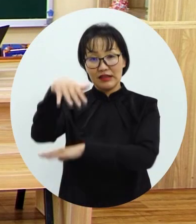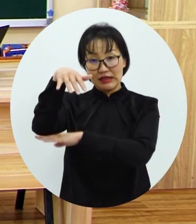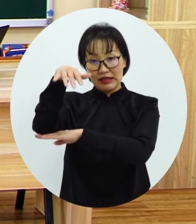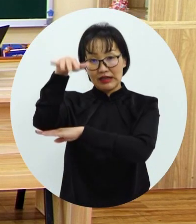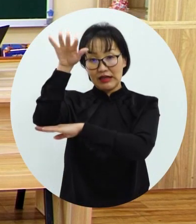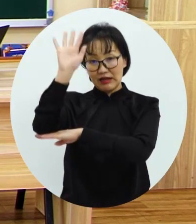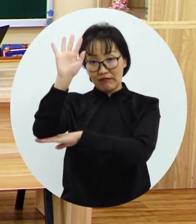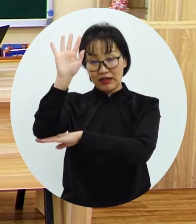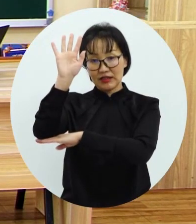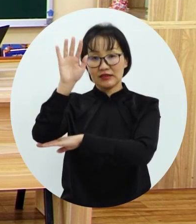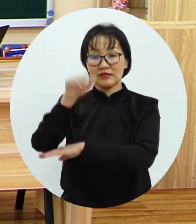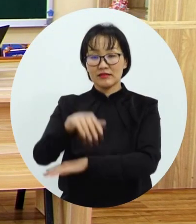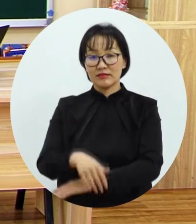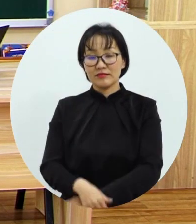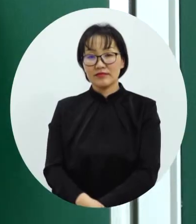Хавар.